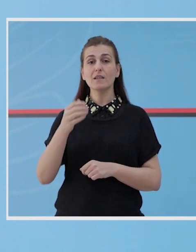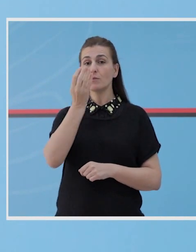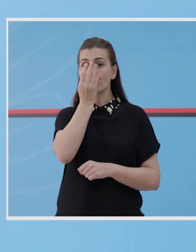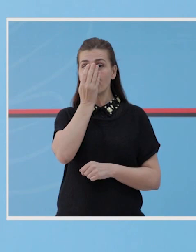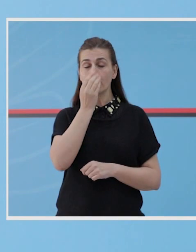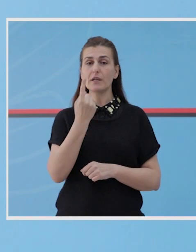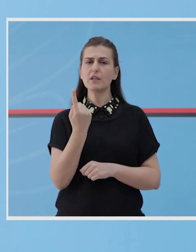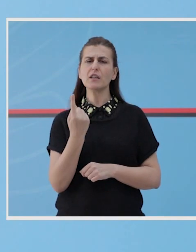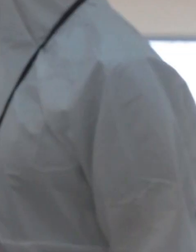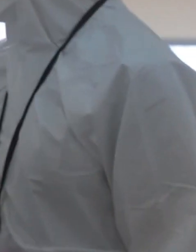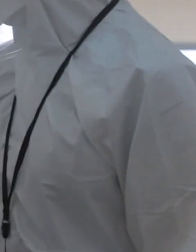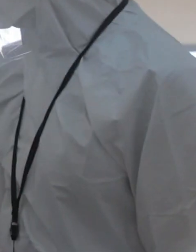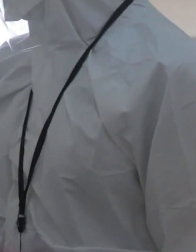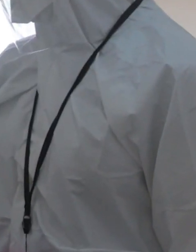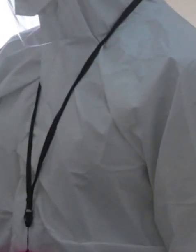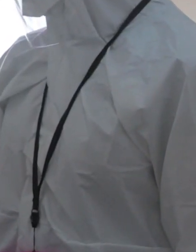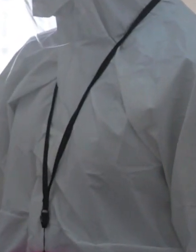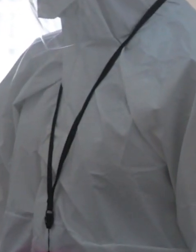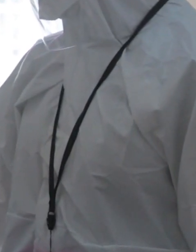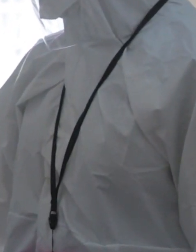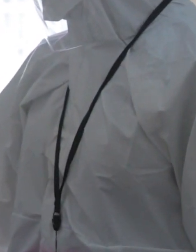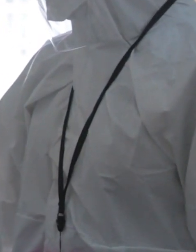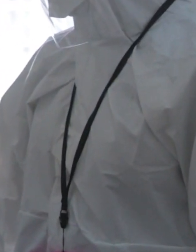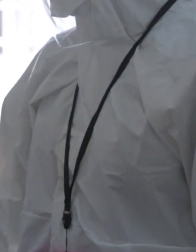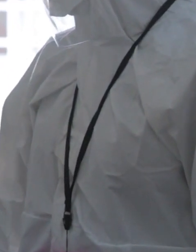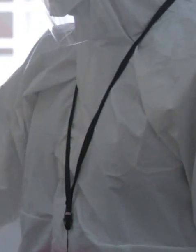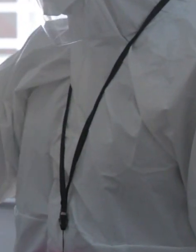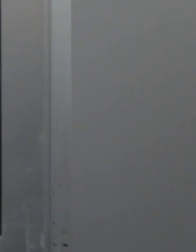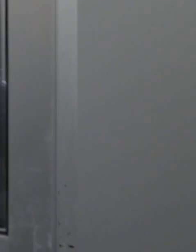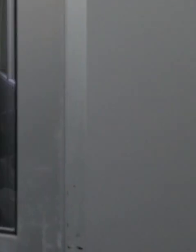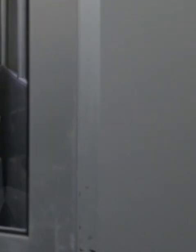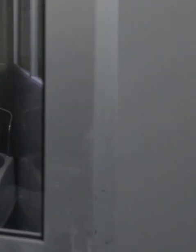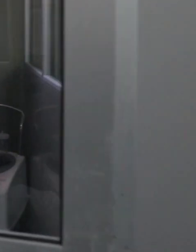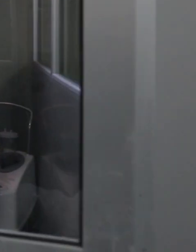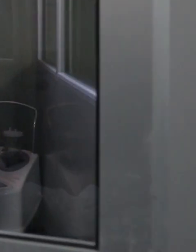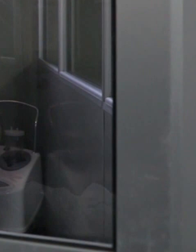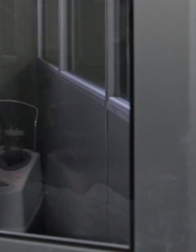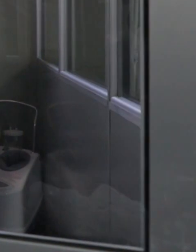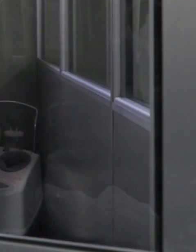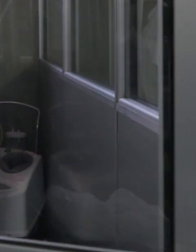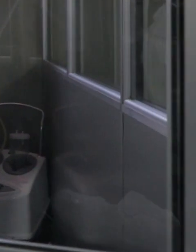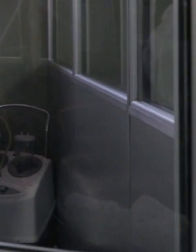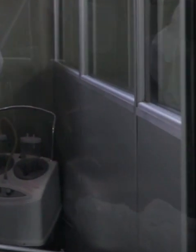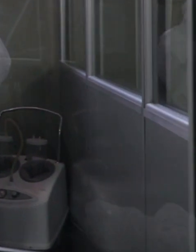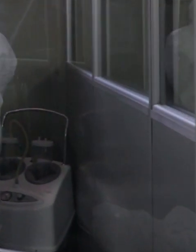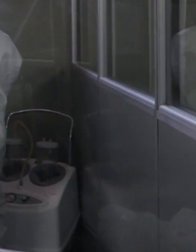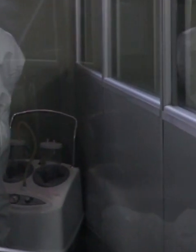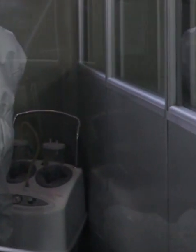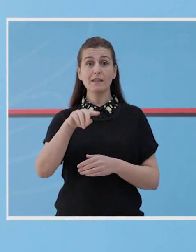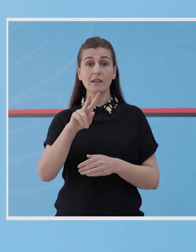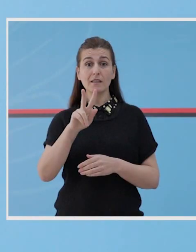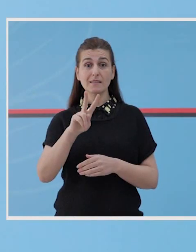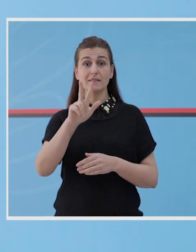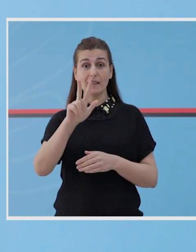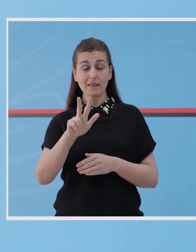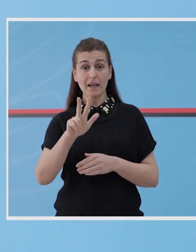pavion, dërsa 4 pacientë janë t'intubuar. Të shërruarit nga virusi a rrinë në 154. Lajmi mirë është 23